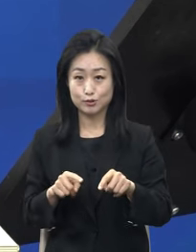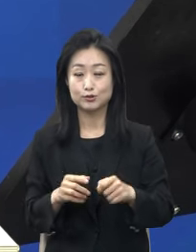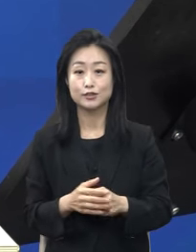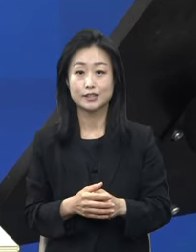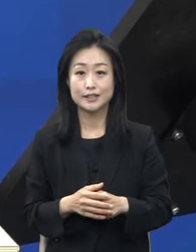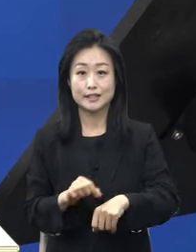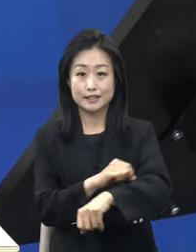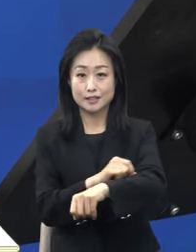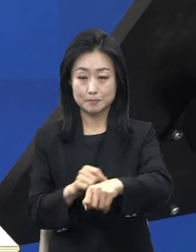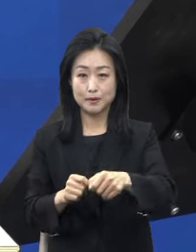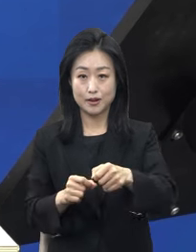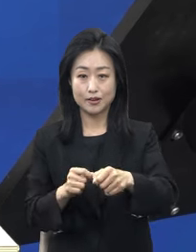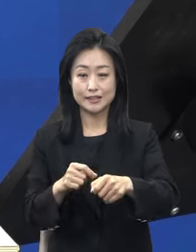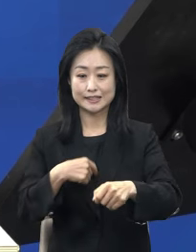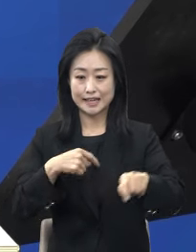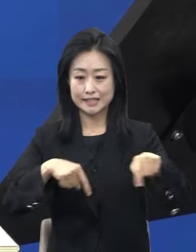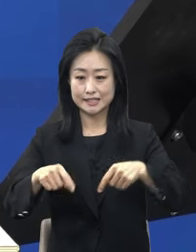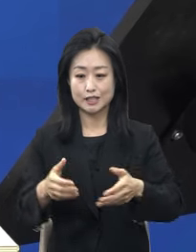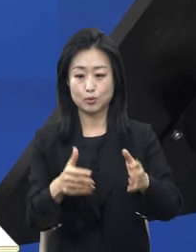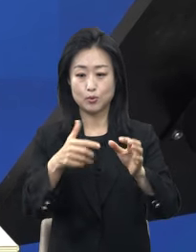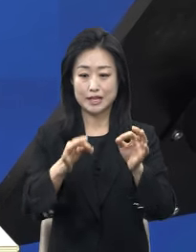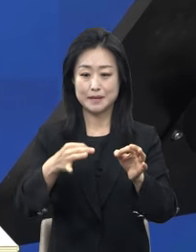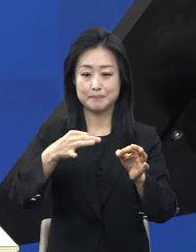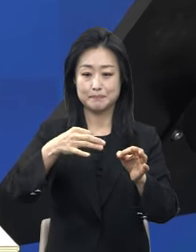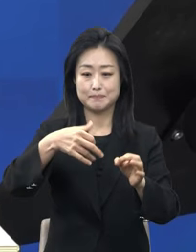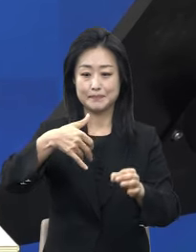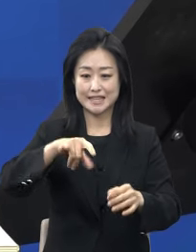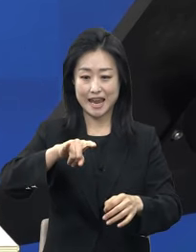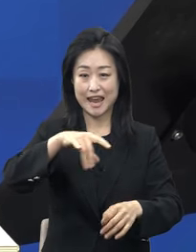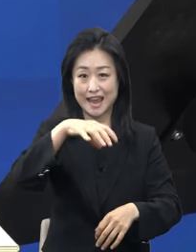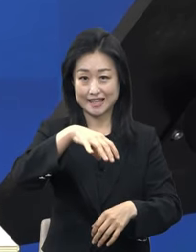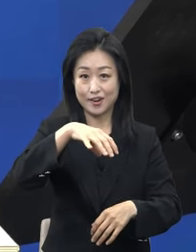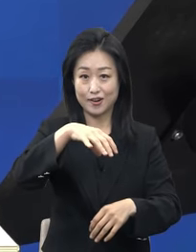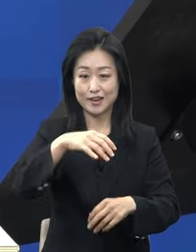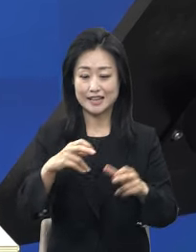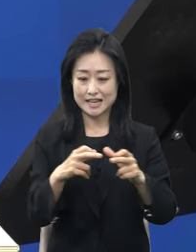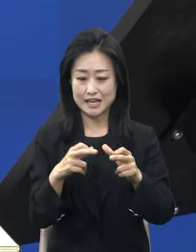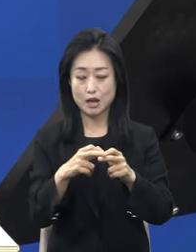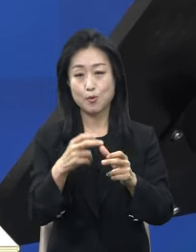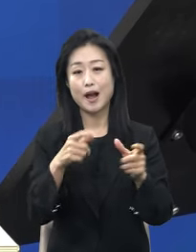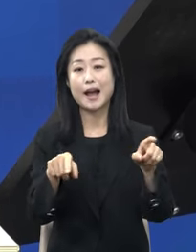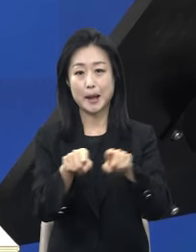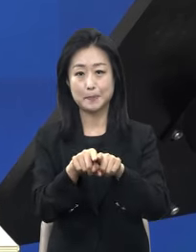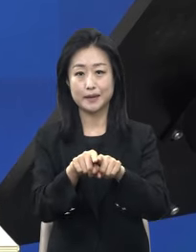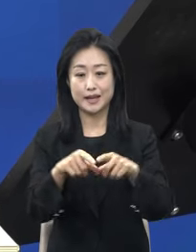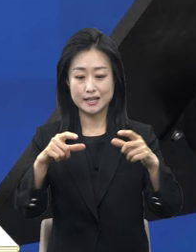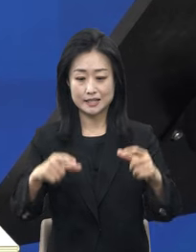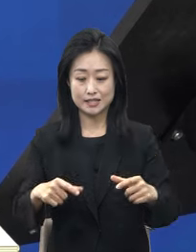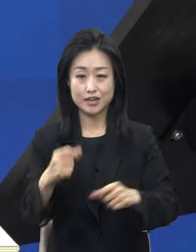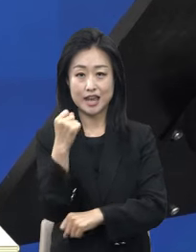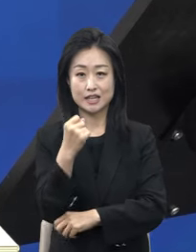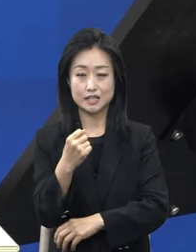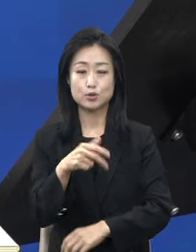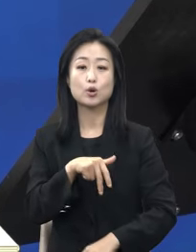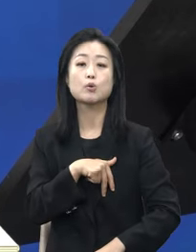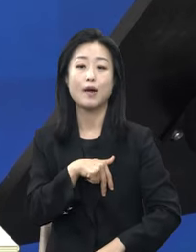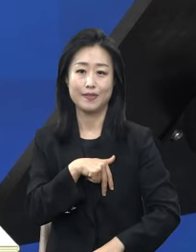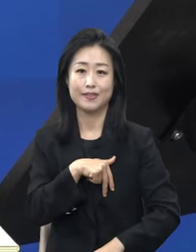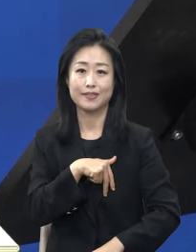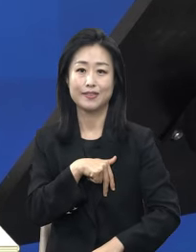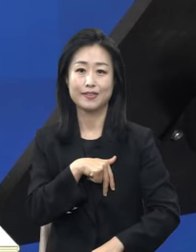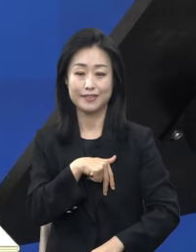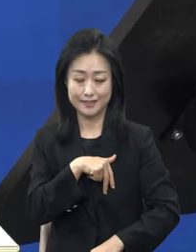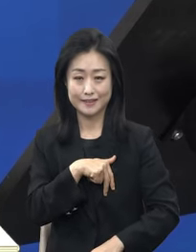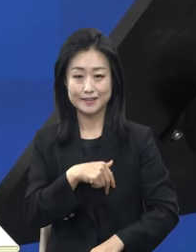김제시에서 장애인, 청년, 사회적 약자분들과 동행하며 지역구 재선 기초의원으로서 그분들을 위해